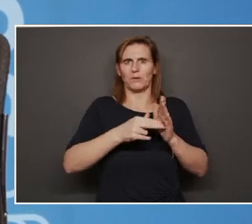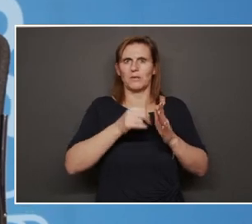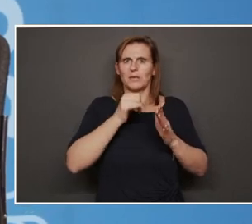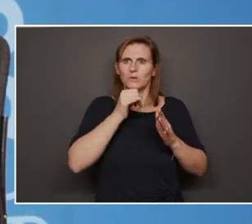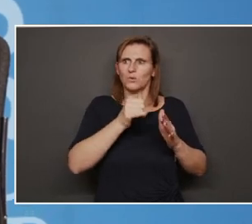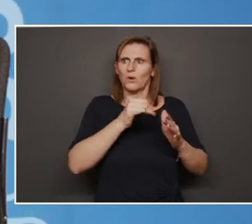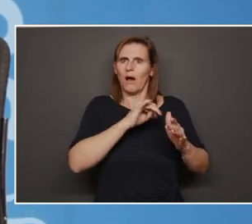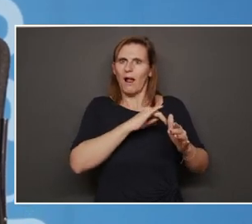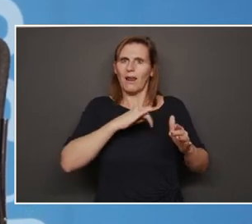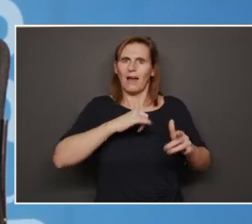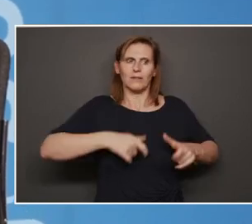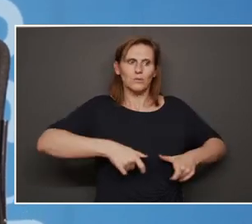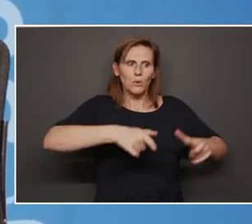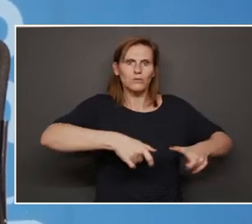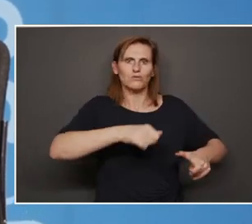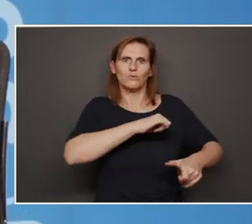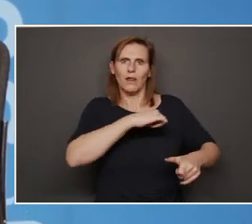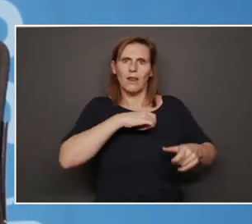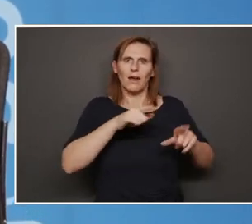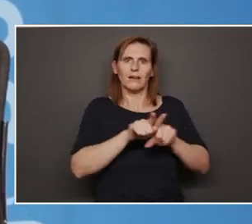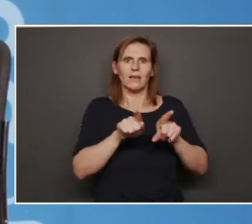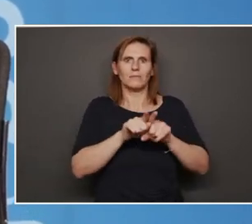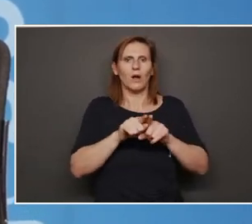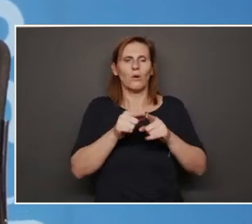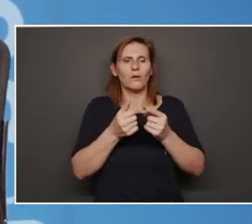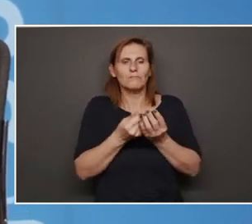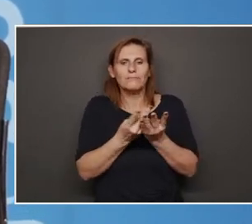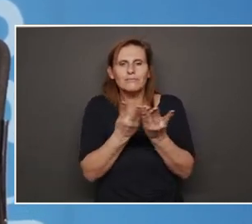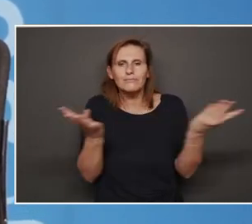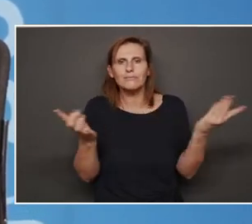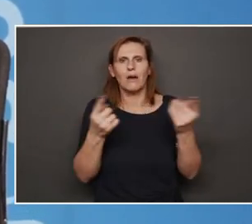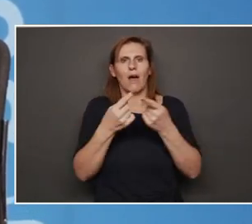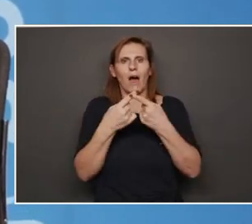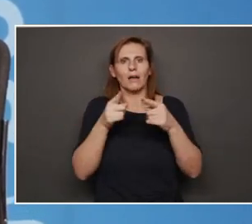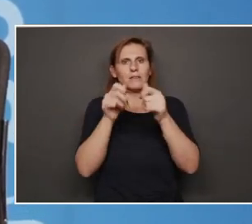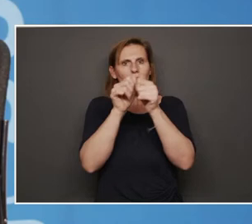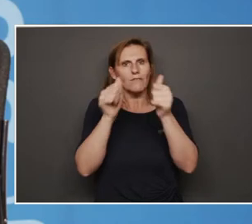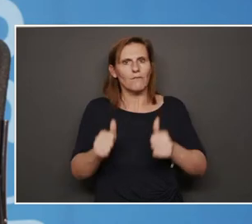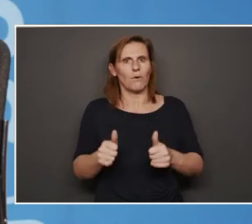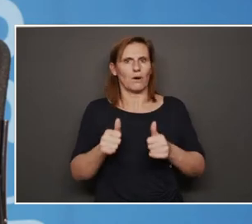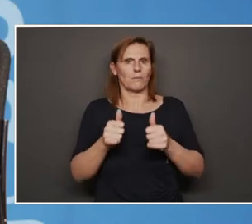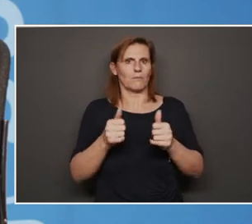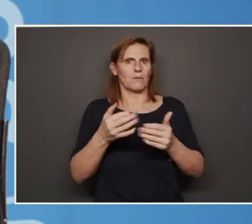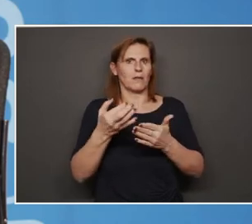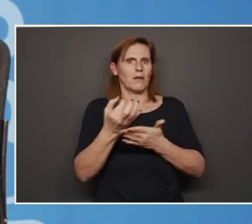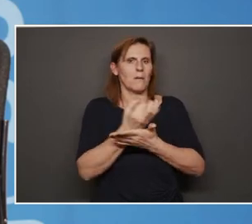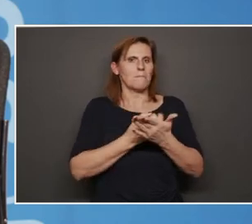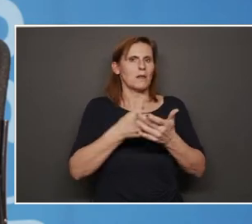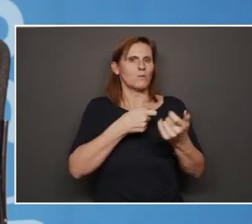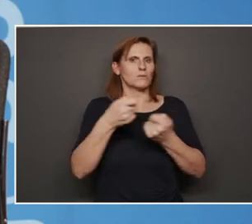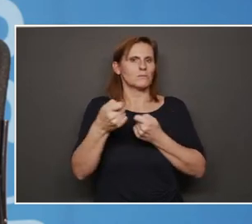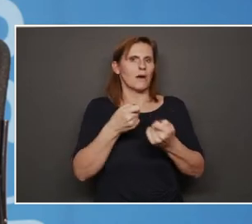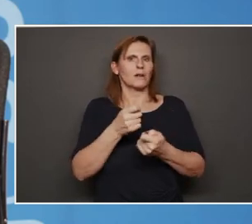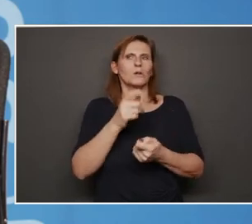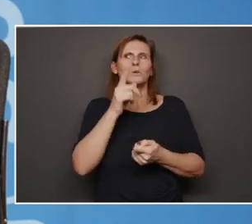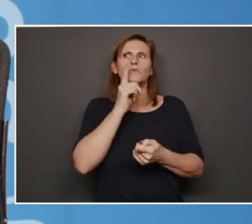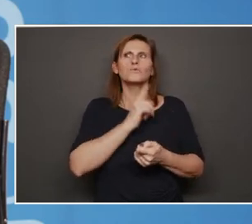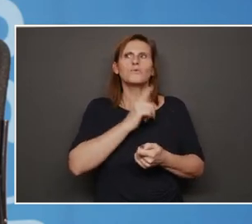es gibt auch andere Behinderungen, was der Bildungsmarkt zu wenig macht, dass er bekannt gibt, was